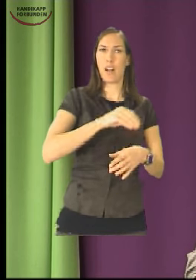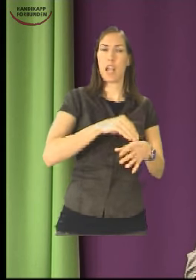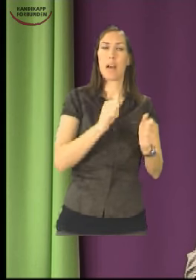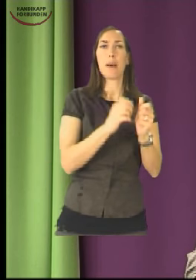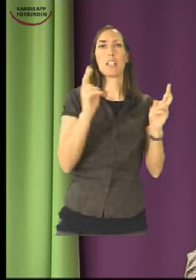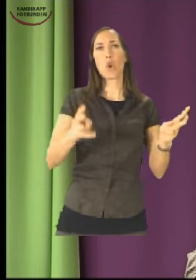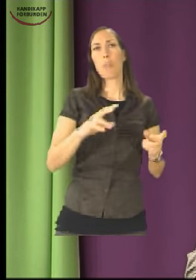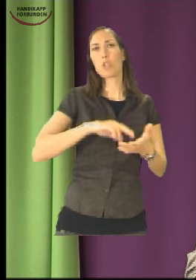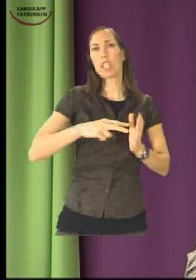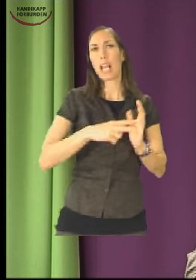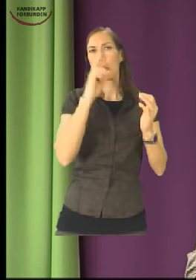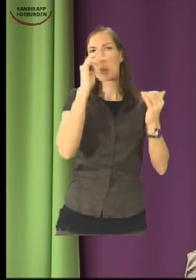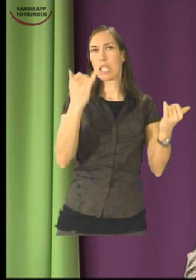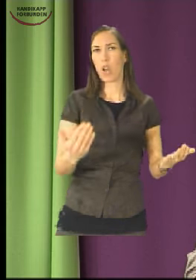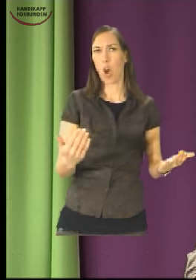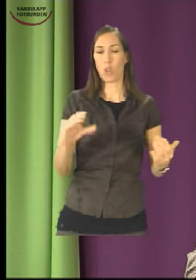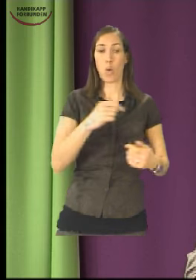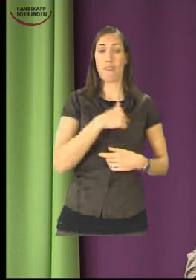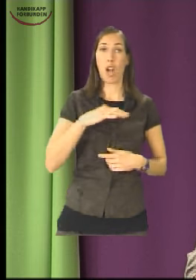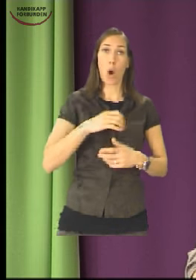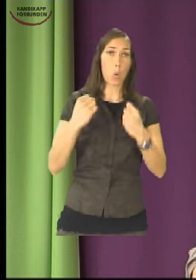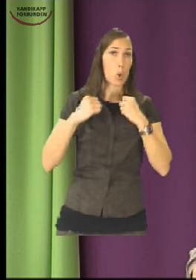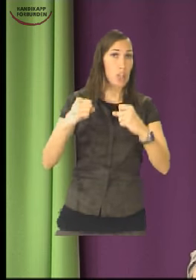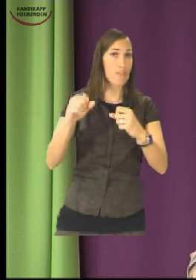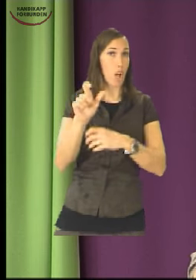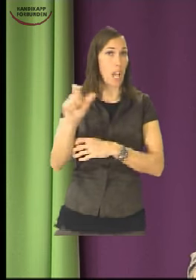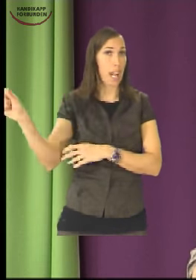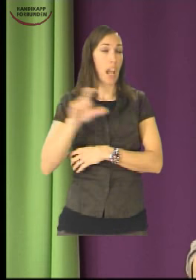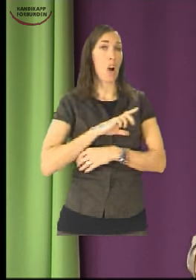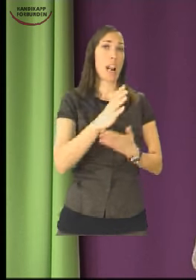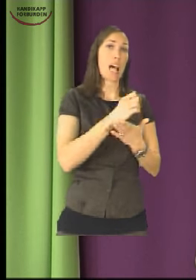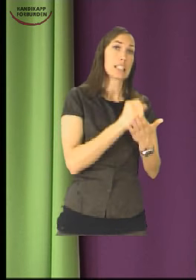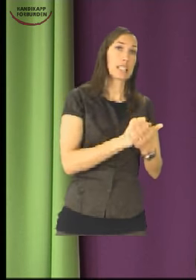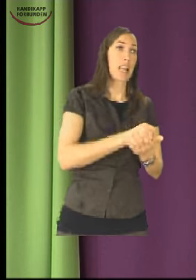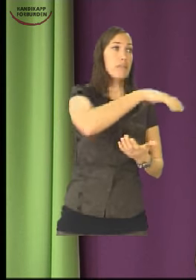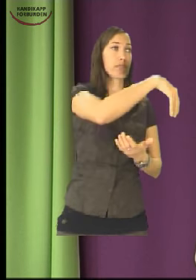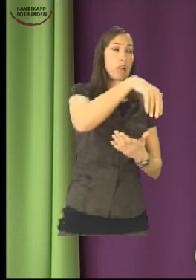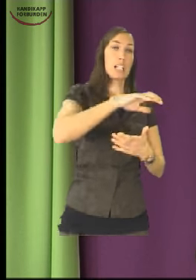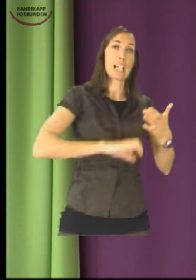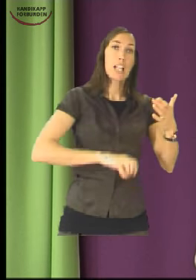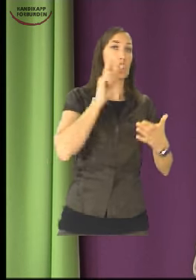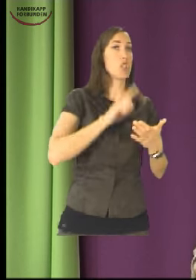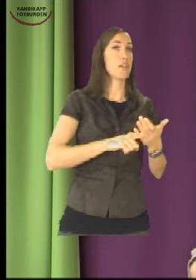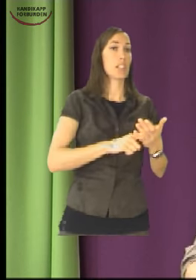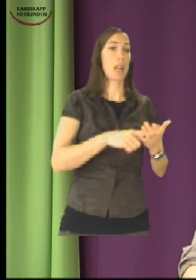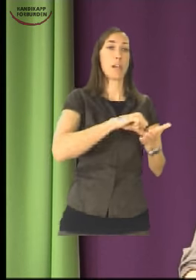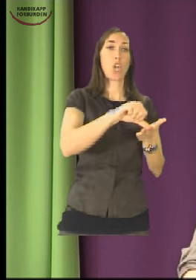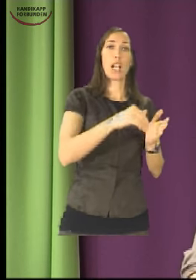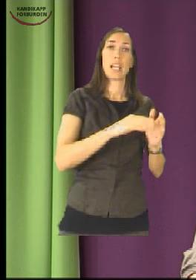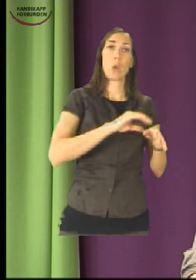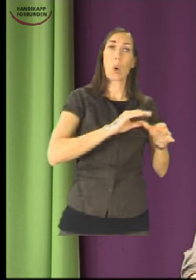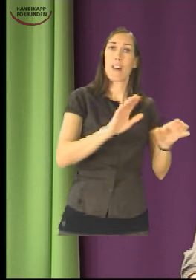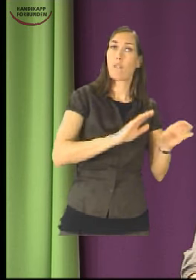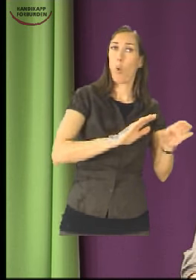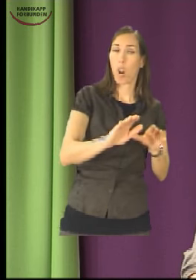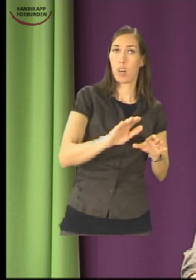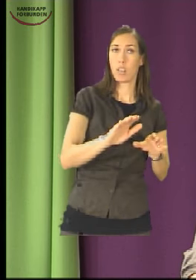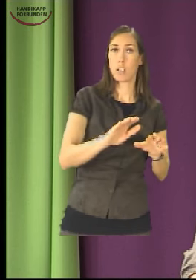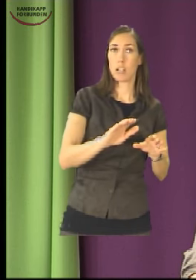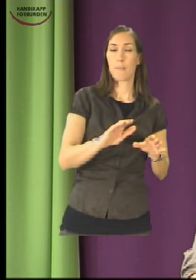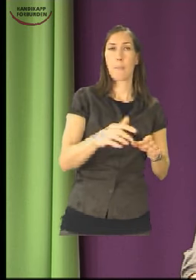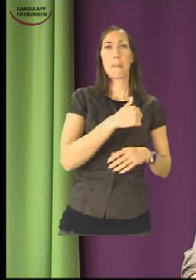ser ut idag, så har vi ju utförare och vi har landstingen som tar in skatt för att finansiera sjukvården. Så det